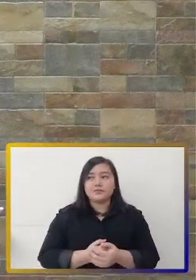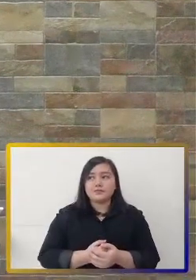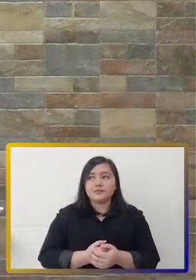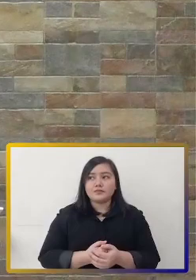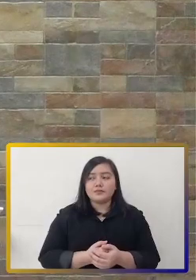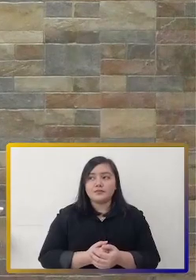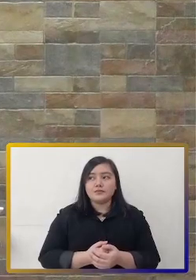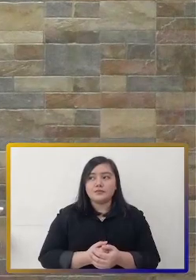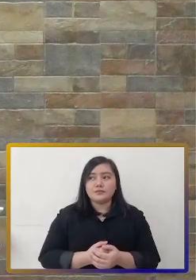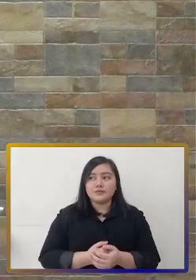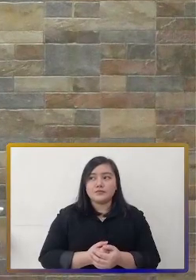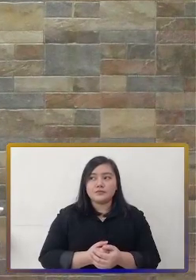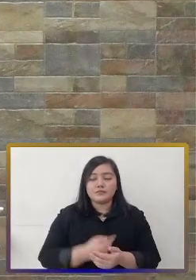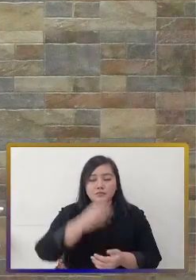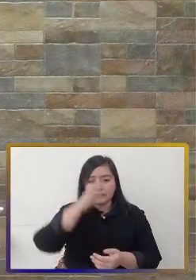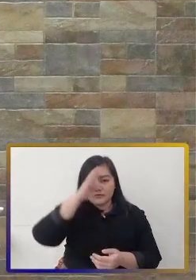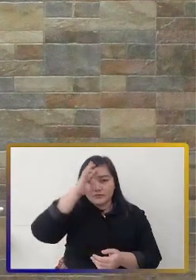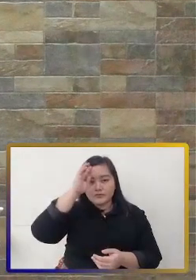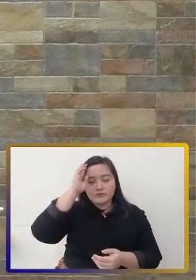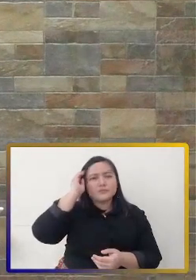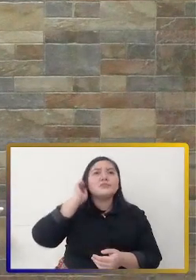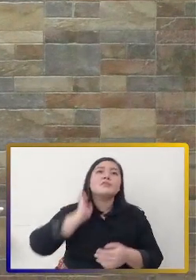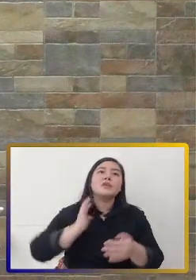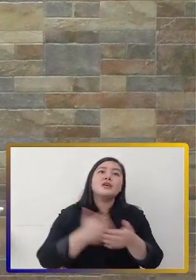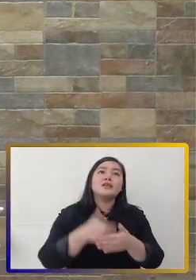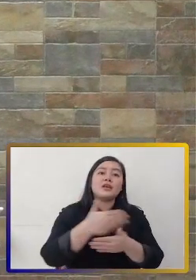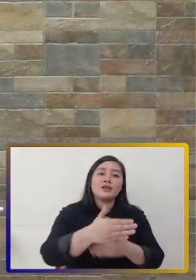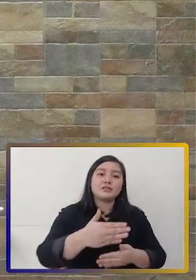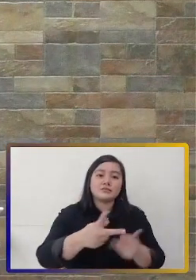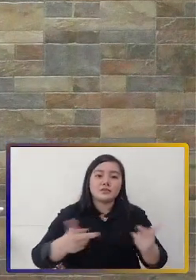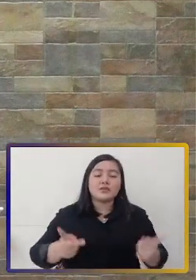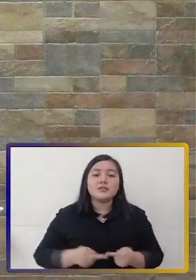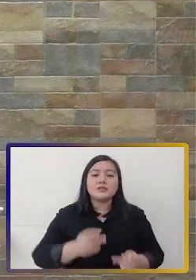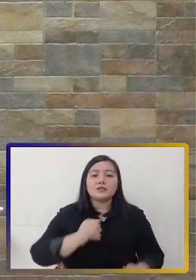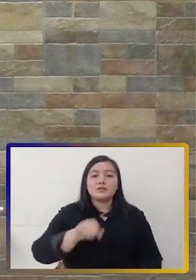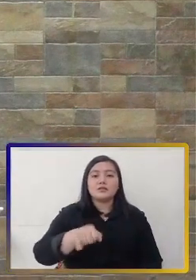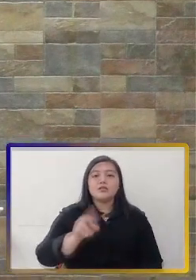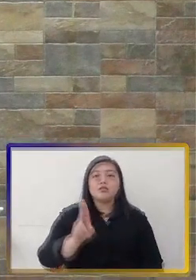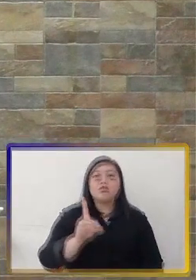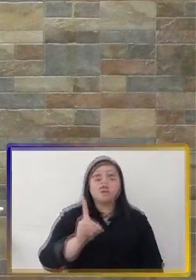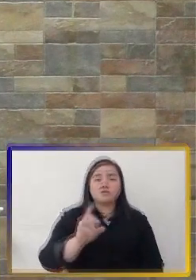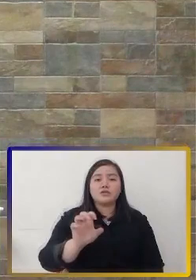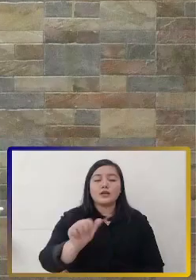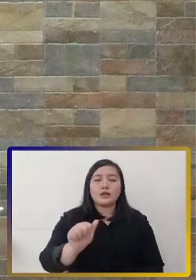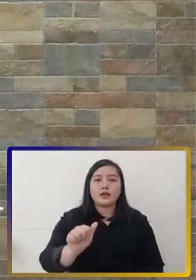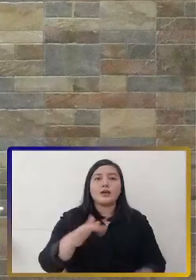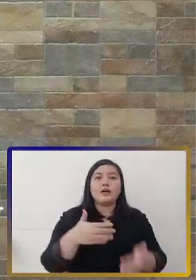the Samaria. Alright? Or Judea. And in Samaria, ito po yung